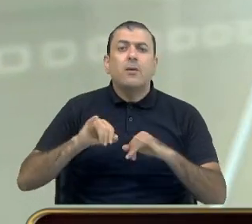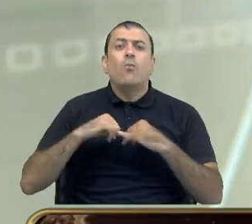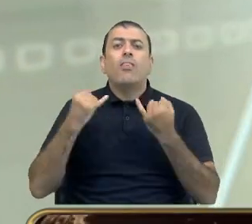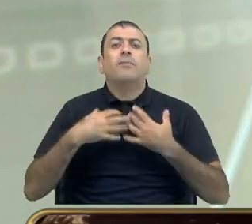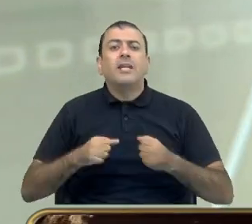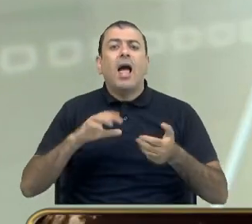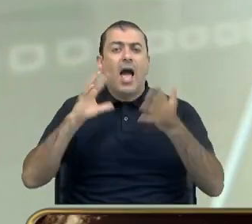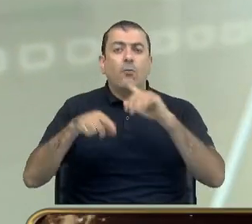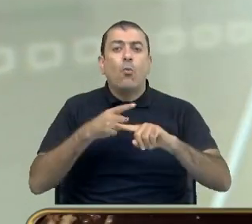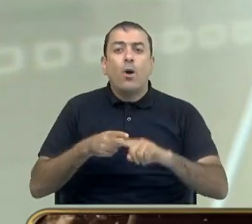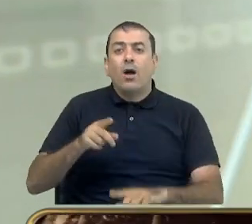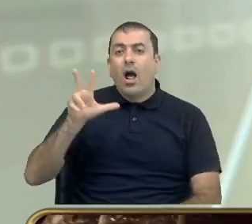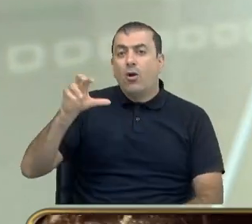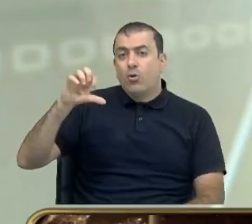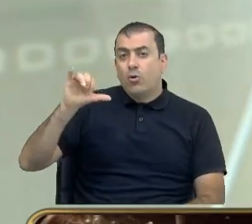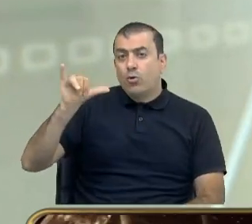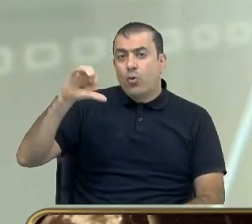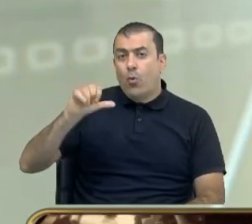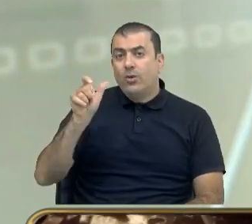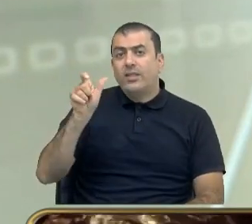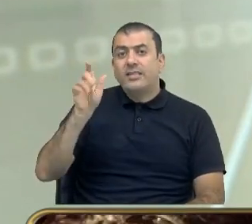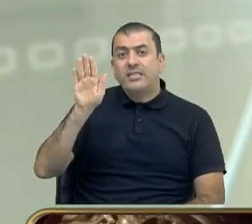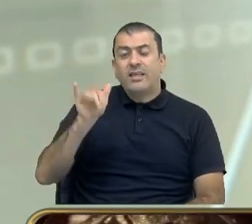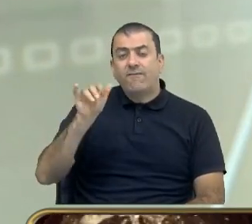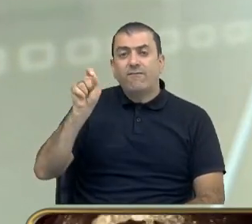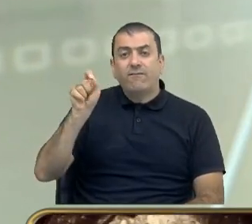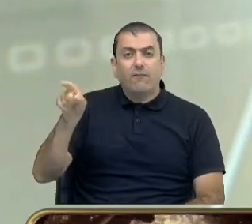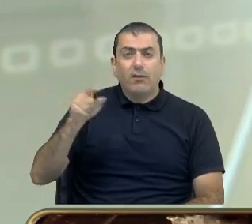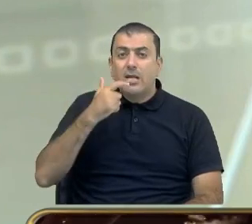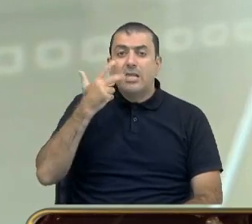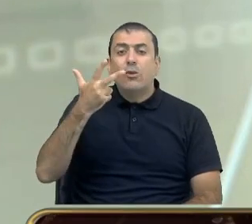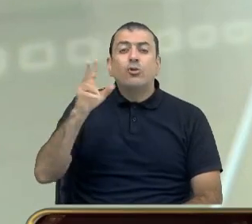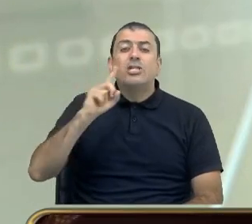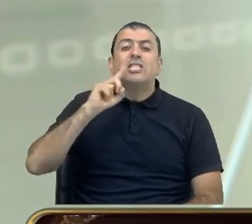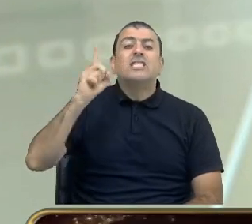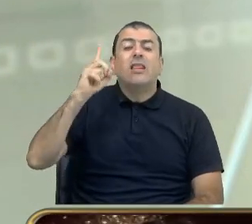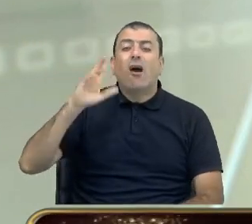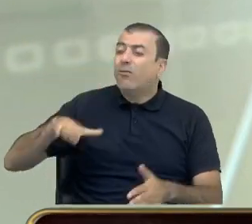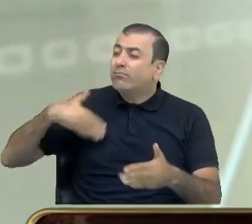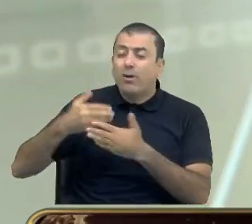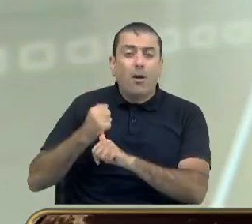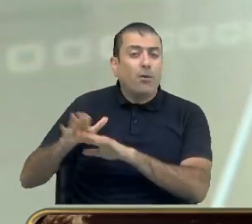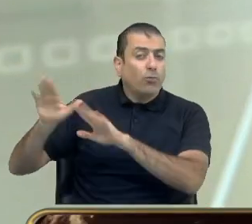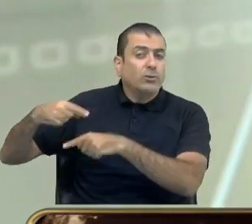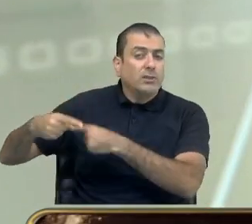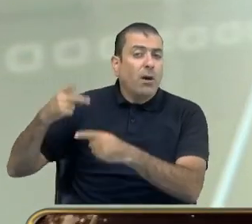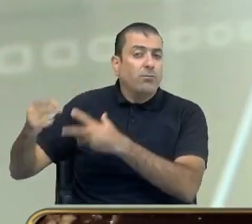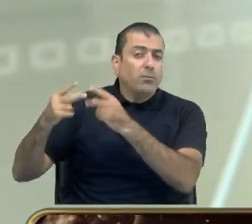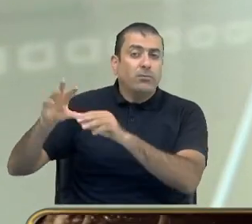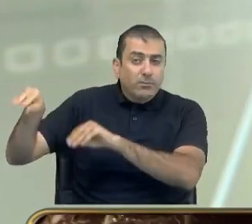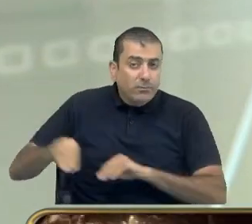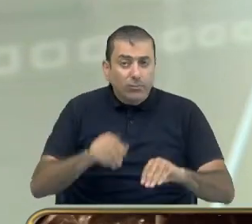واليونسيف منذ اكثر من 23 عاما كما يتم التاكد بشكل مستمر من مامونيه